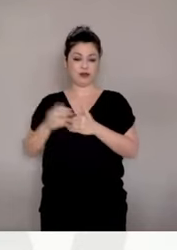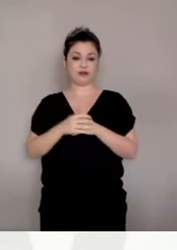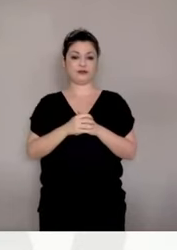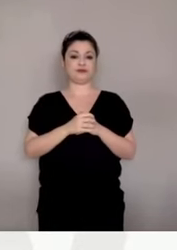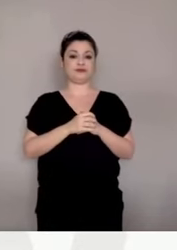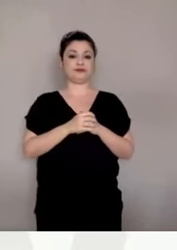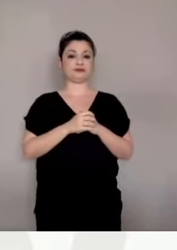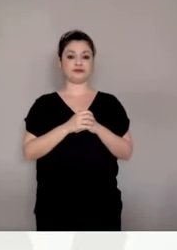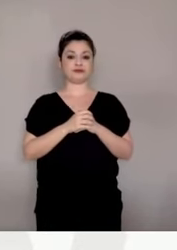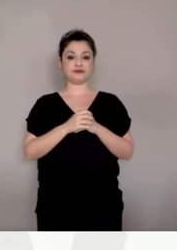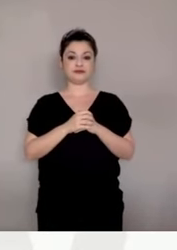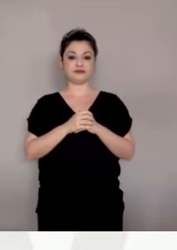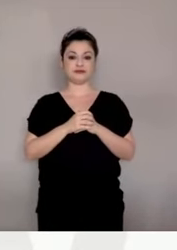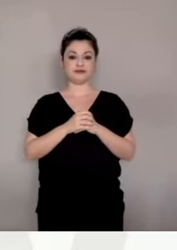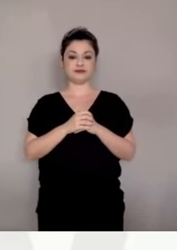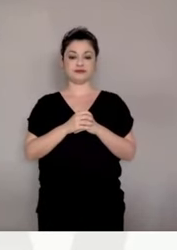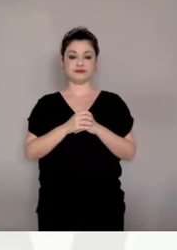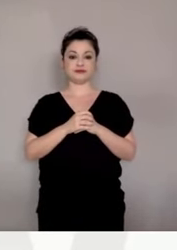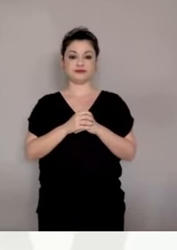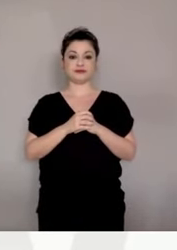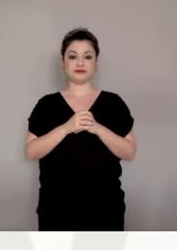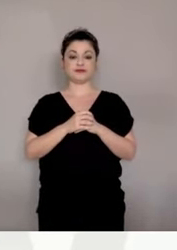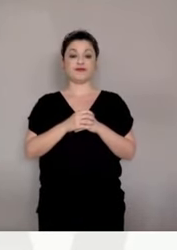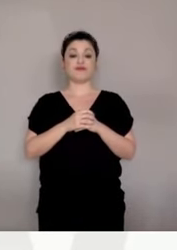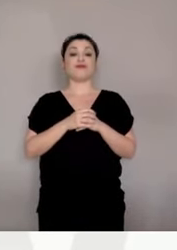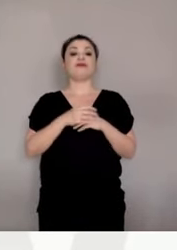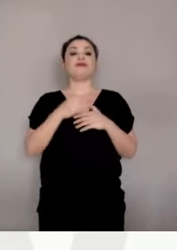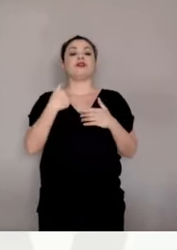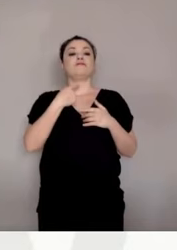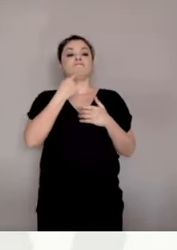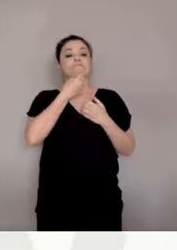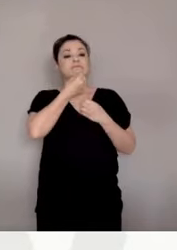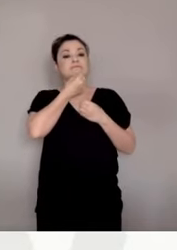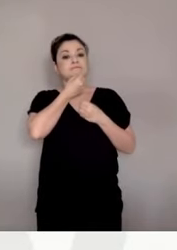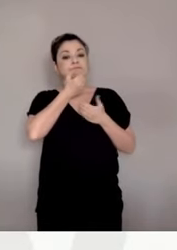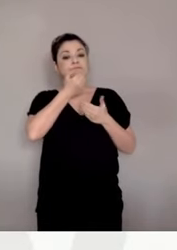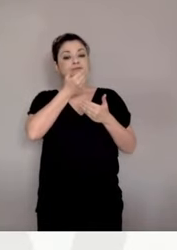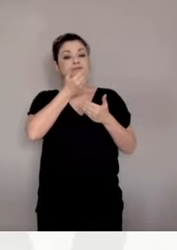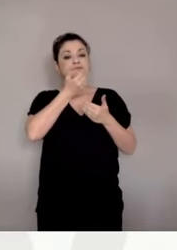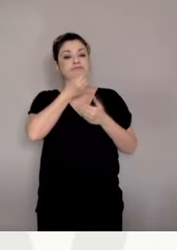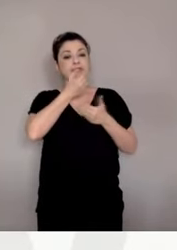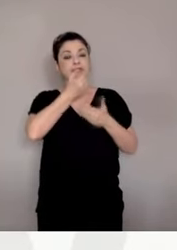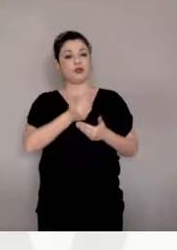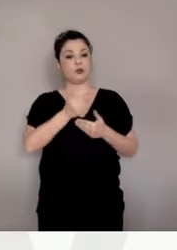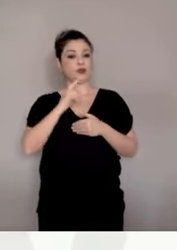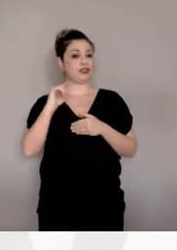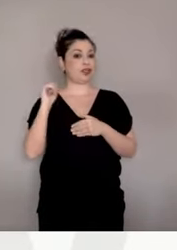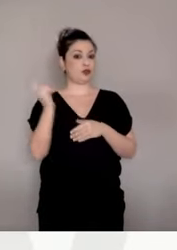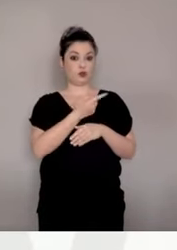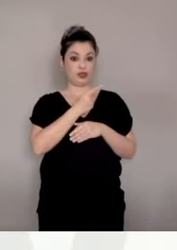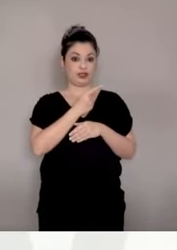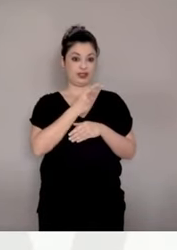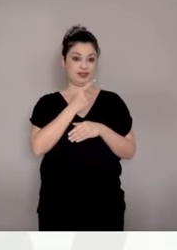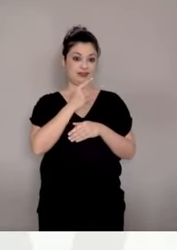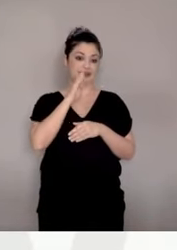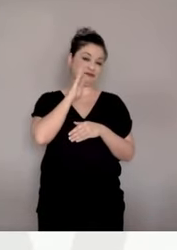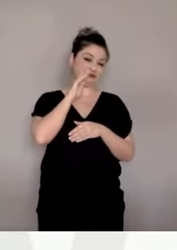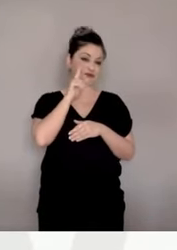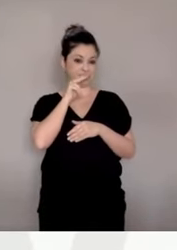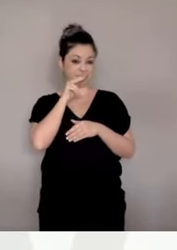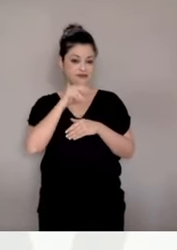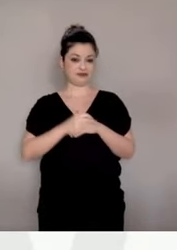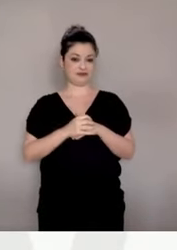Porgo il saluto e un caloroso benvenuto a tutti e tutte. Oggi è